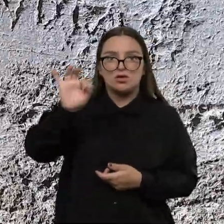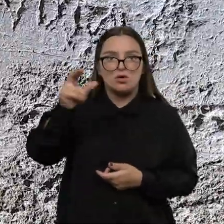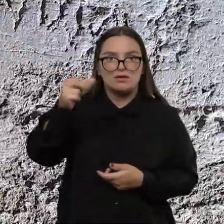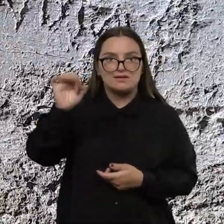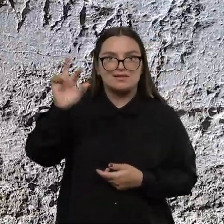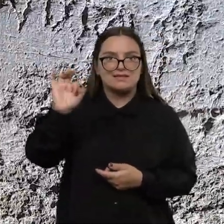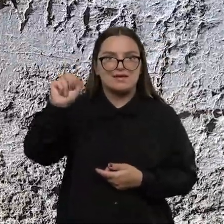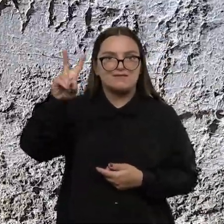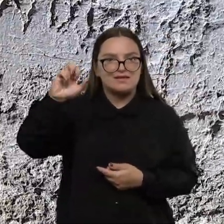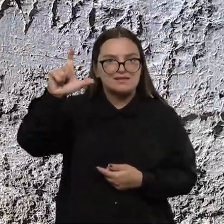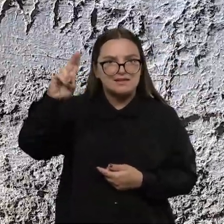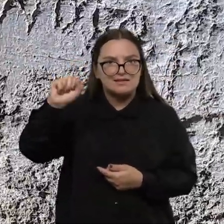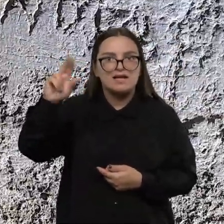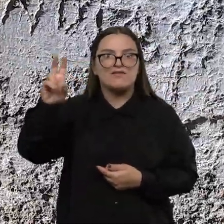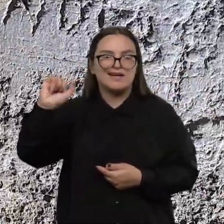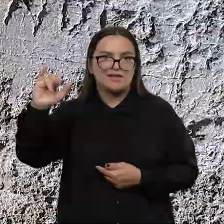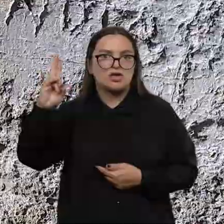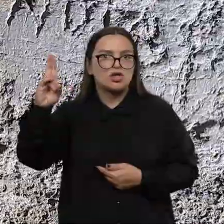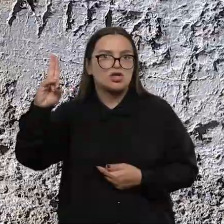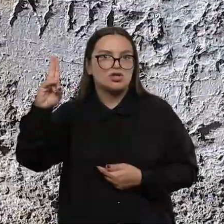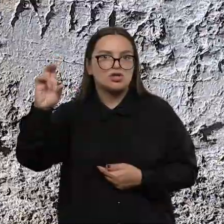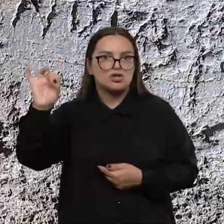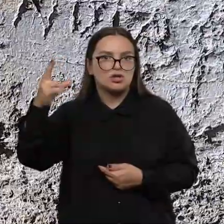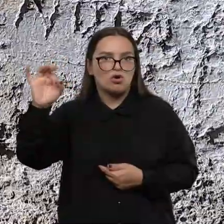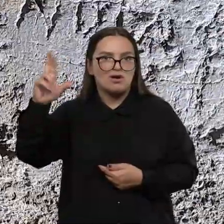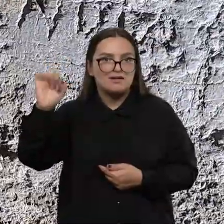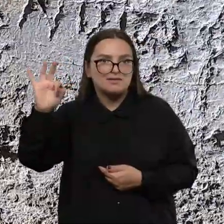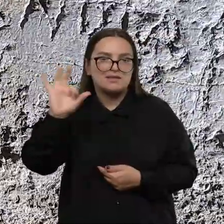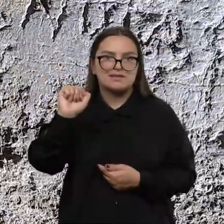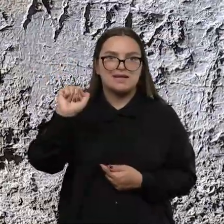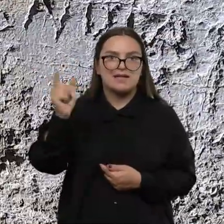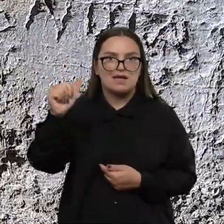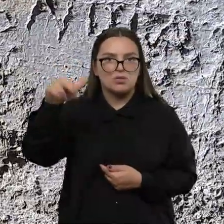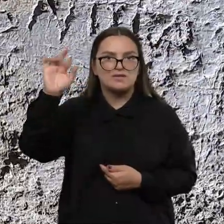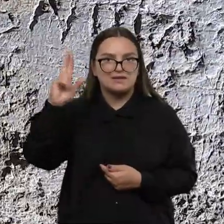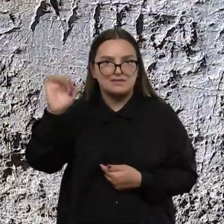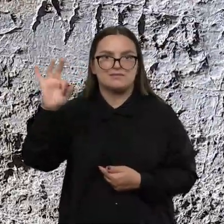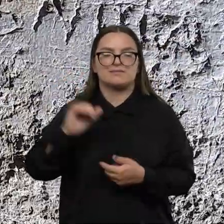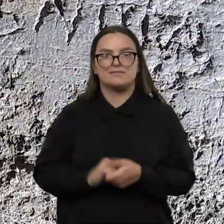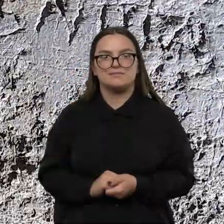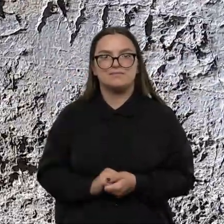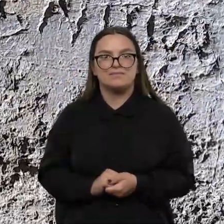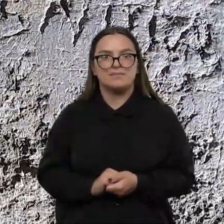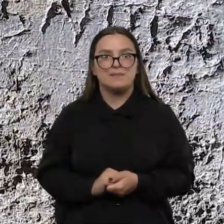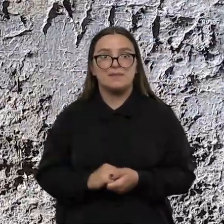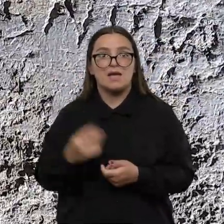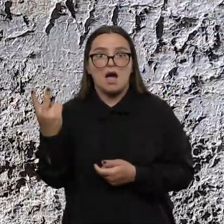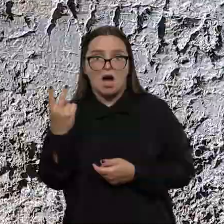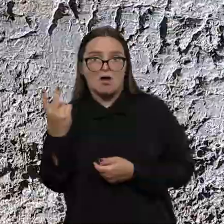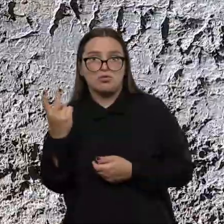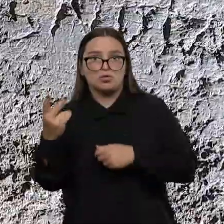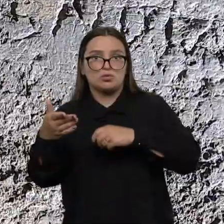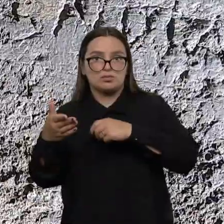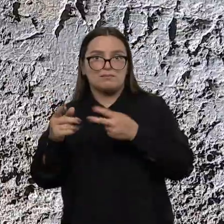Vaikšnoras, Sadauskas. Taip, bronis Sadauskas yra atpažintas, Vaikšnoras yra atpažintas